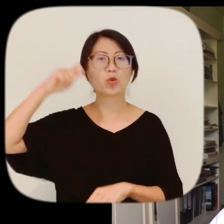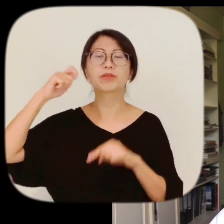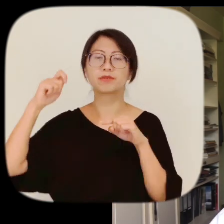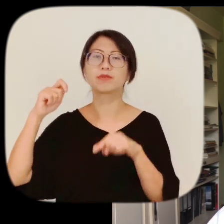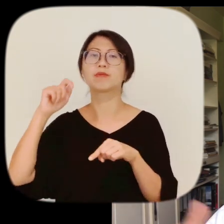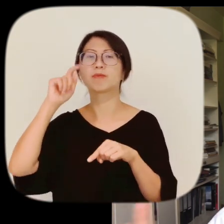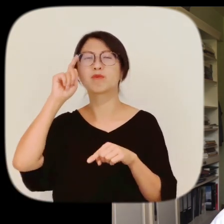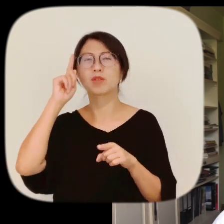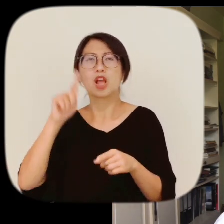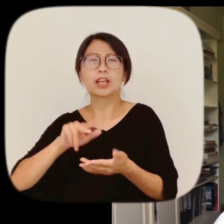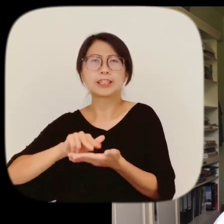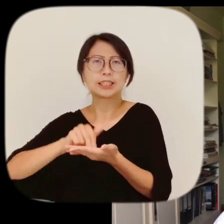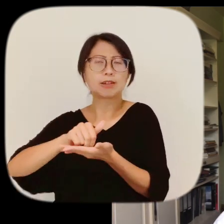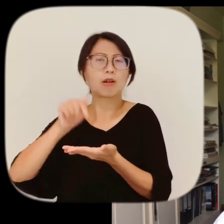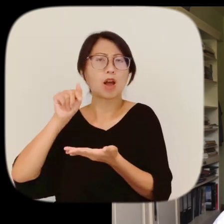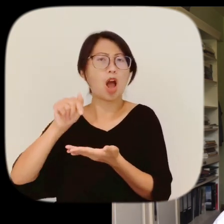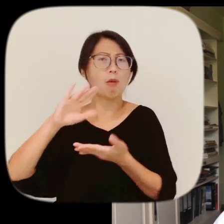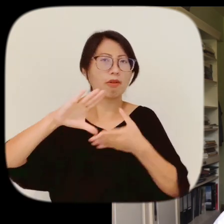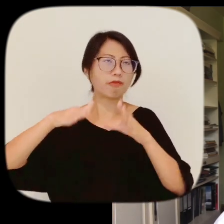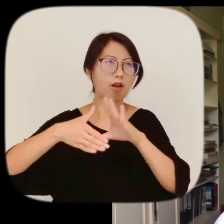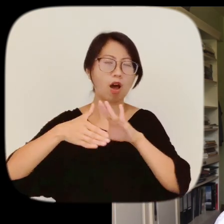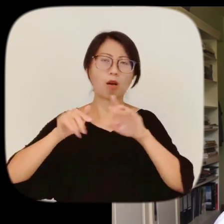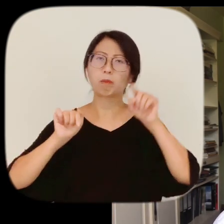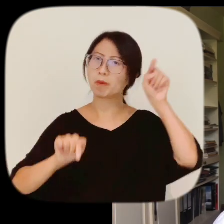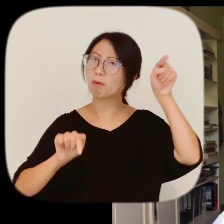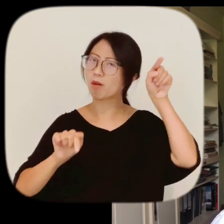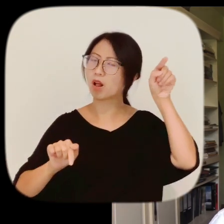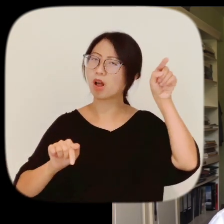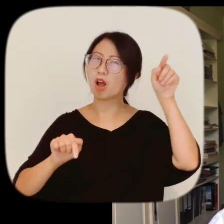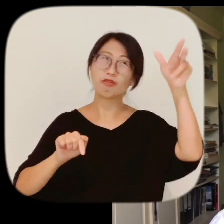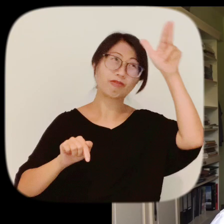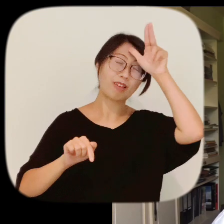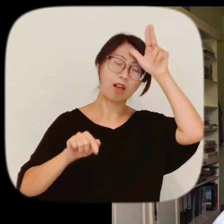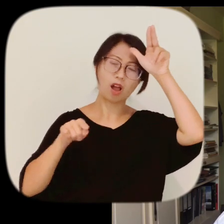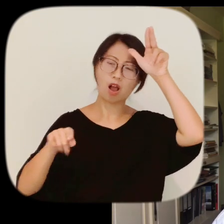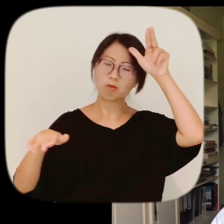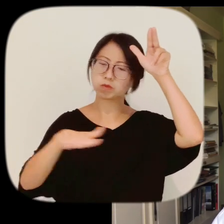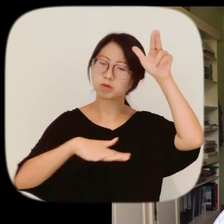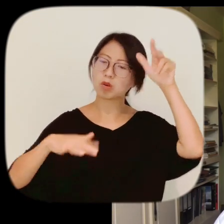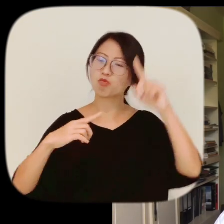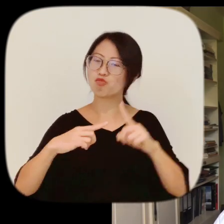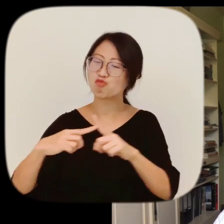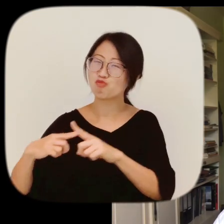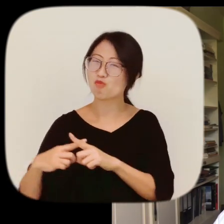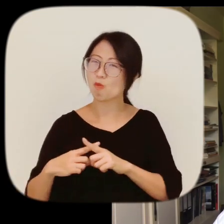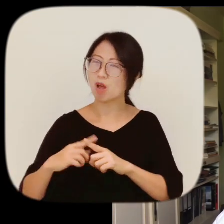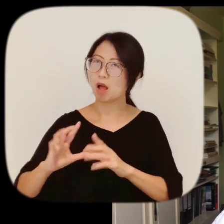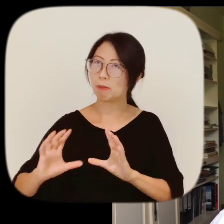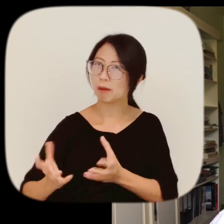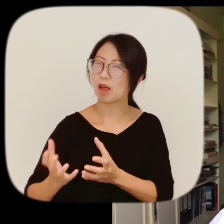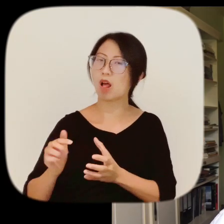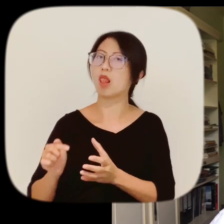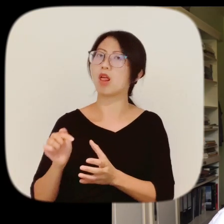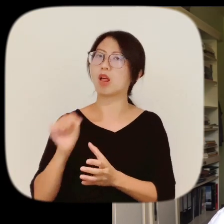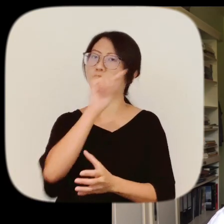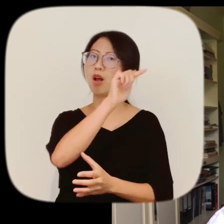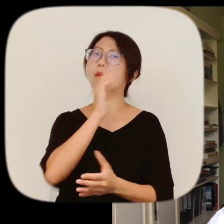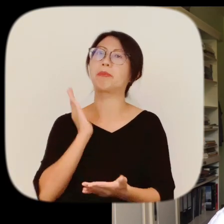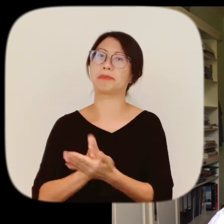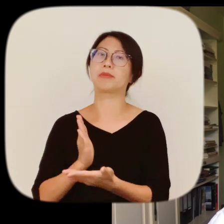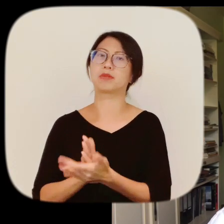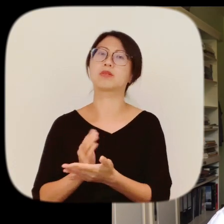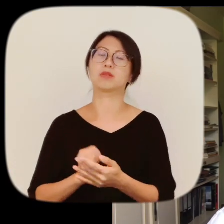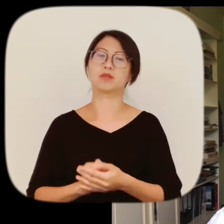会也都建立起一套的文化是跟官方的文化是很不同的他说他们需要有这一